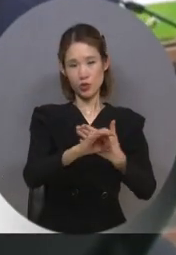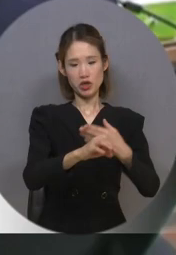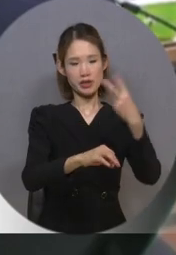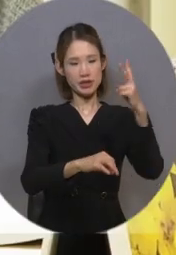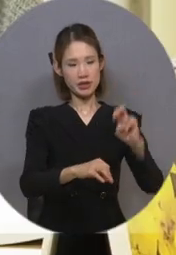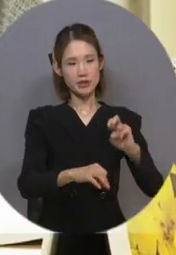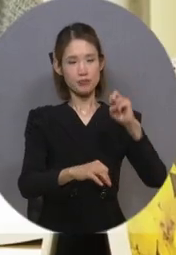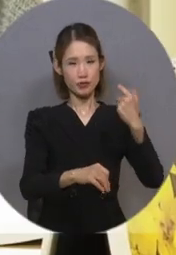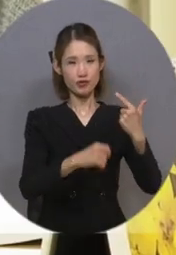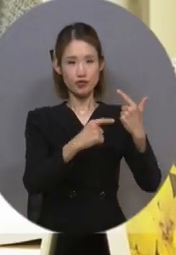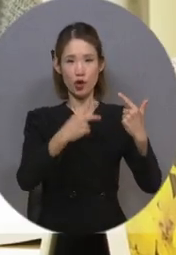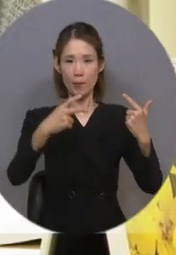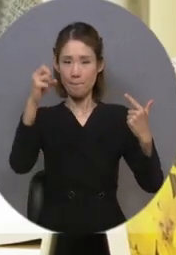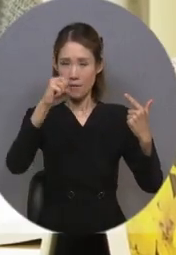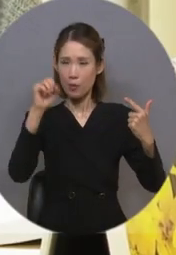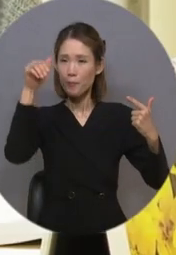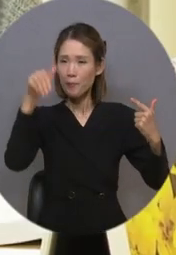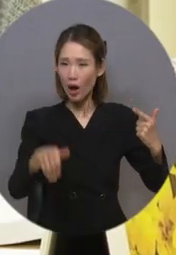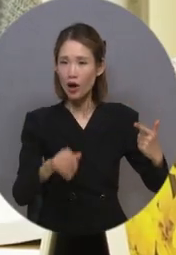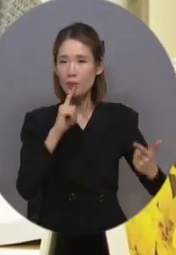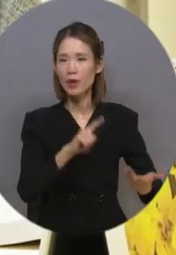26.2%가량 하락한 것으로 조사됐습니다